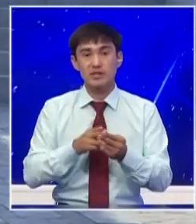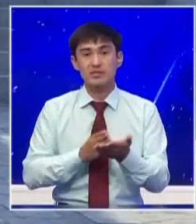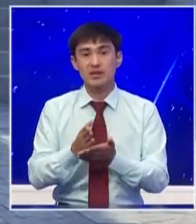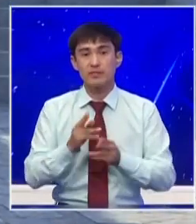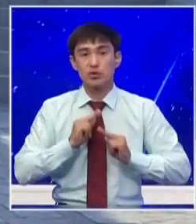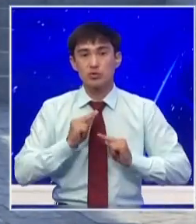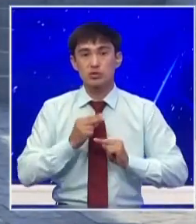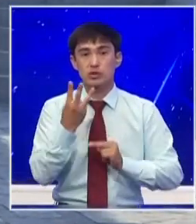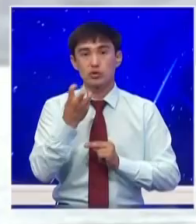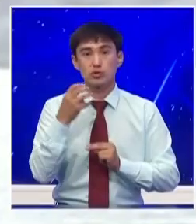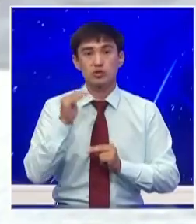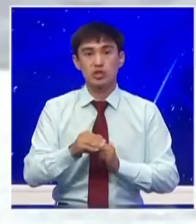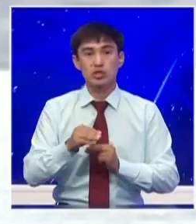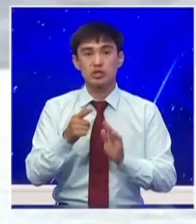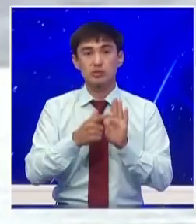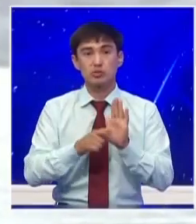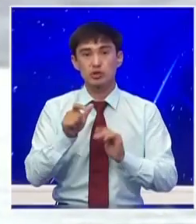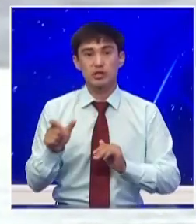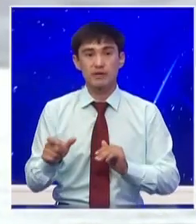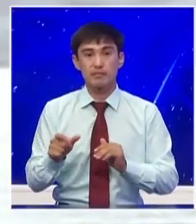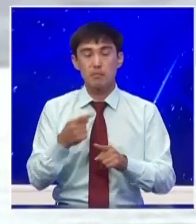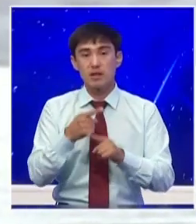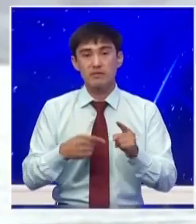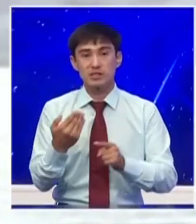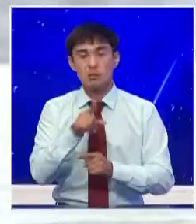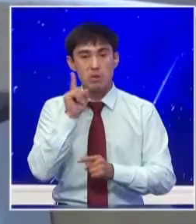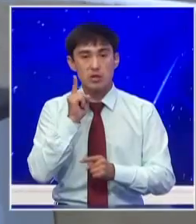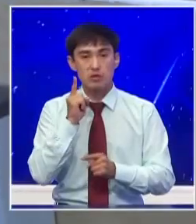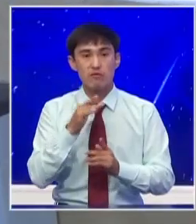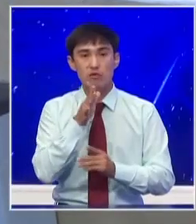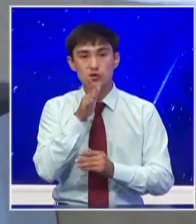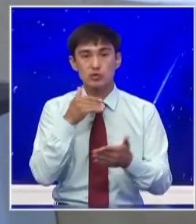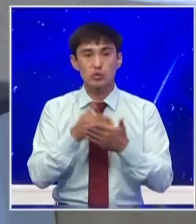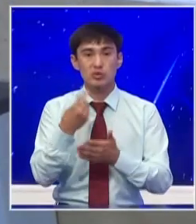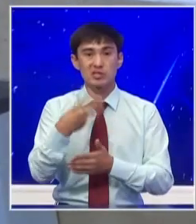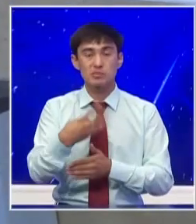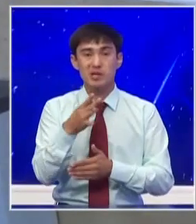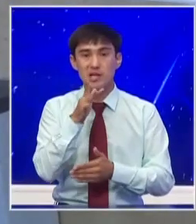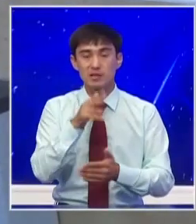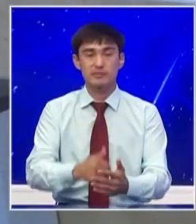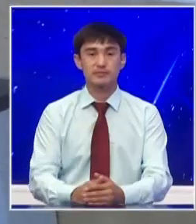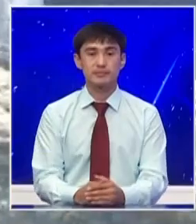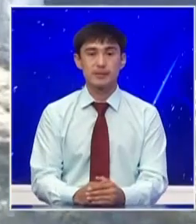сфере трудятся около 300 700 человек. Половина из них – молодежь в возрасте до 35 лет.